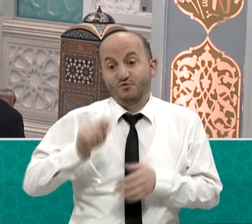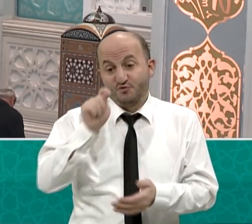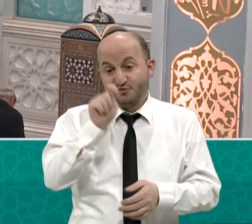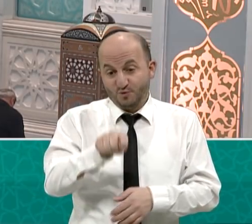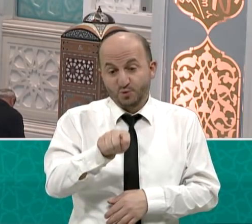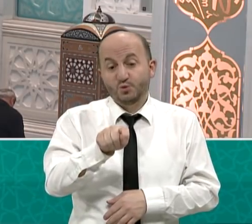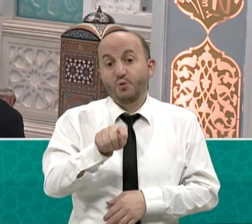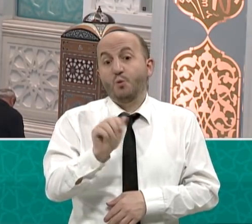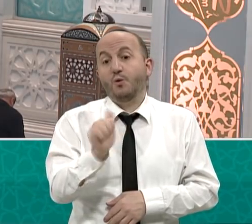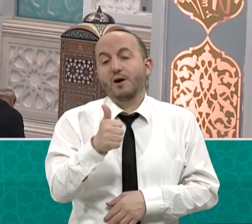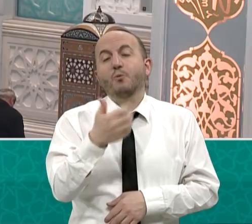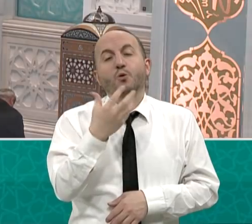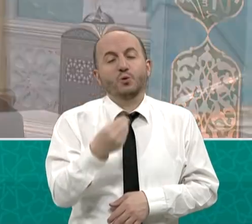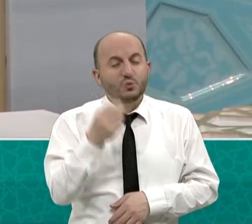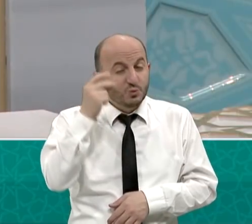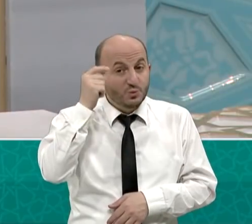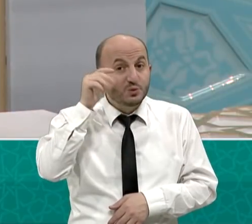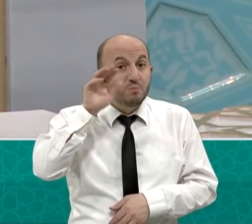olduğunu unutmamamız gerekiyor.